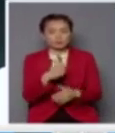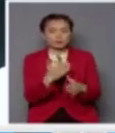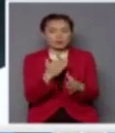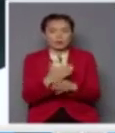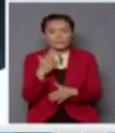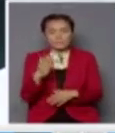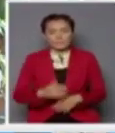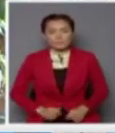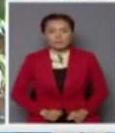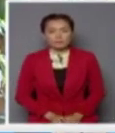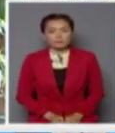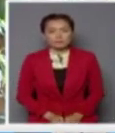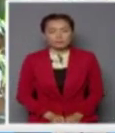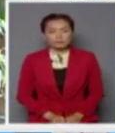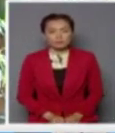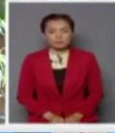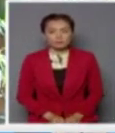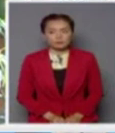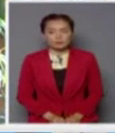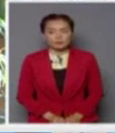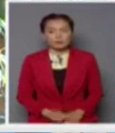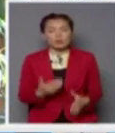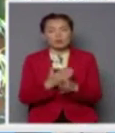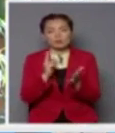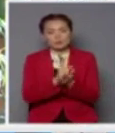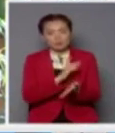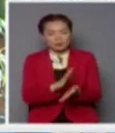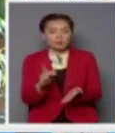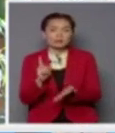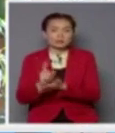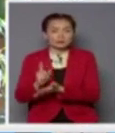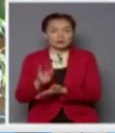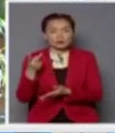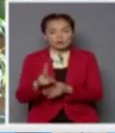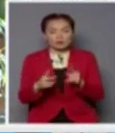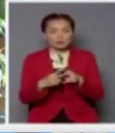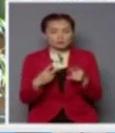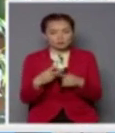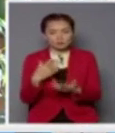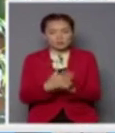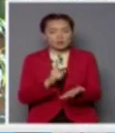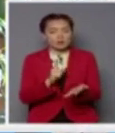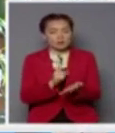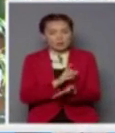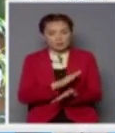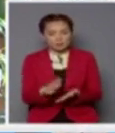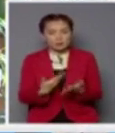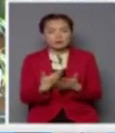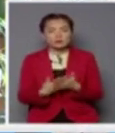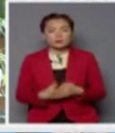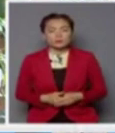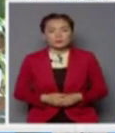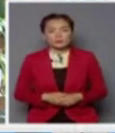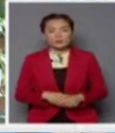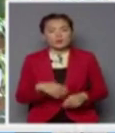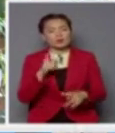шектеу келеді. Жалпы мемлекеттік атаулы әлеуметтік көмек шартты, шартсыз деп екі түрде тағайындалады. Шартсыз деген ол жаңа